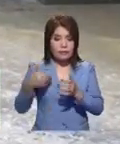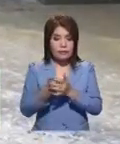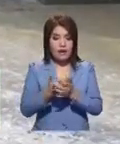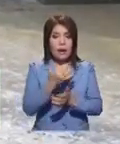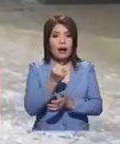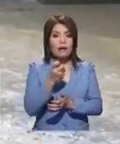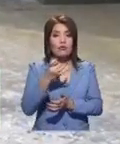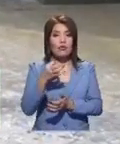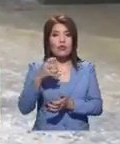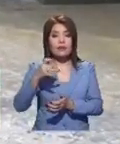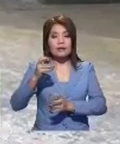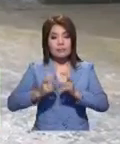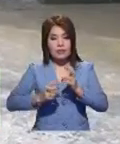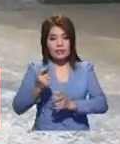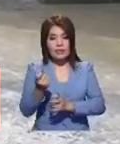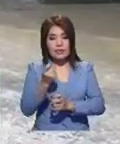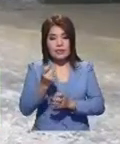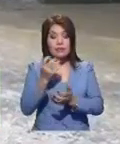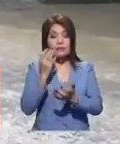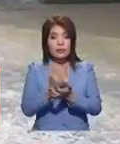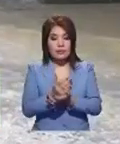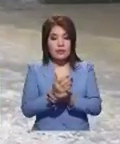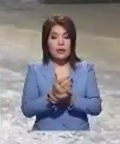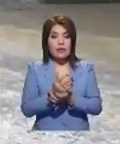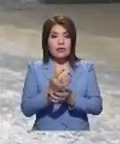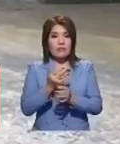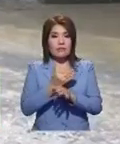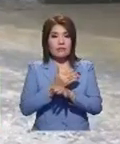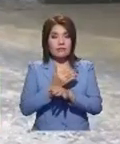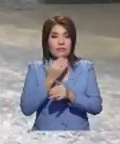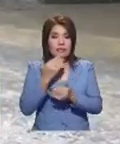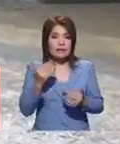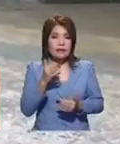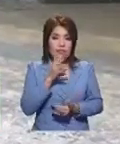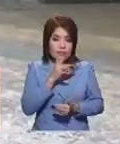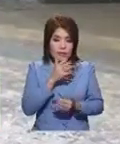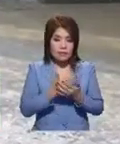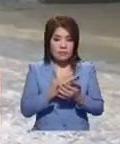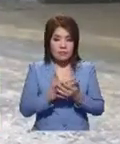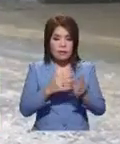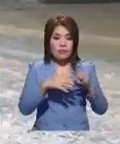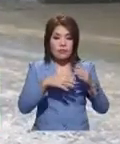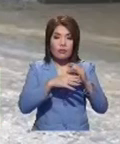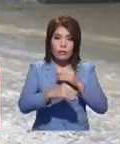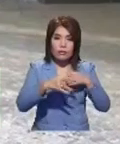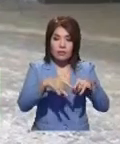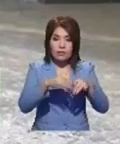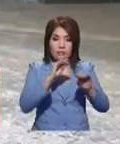агроөнеркәсіп астық өлке саналады. Бірақ енді кейінгі кезде мынау көлік құрастыру жағынан біз